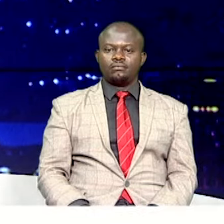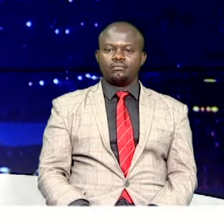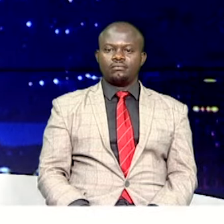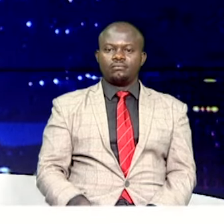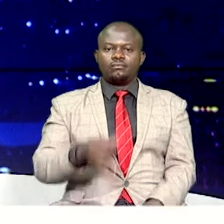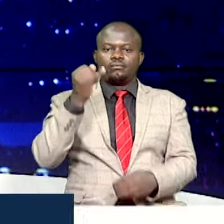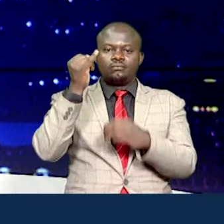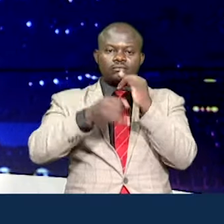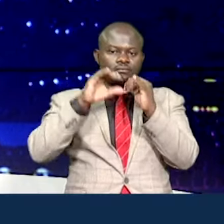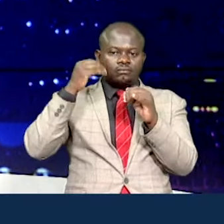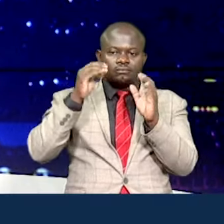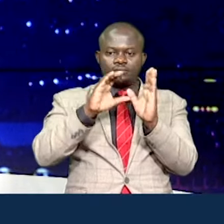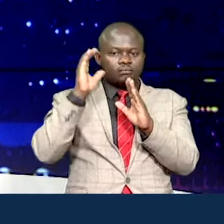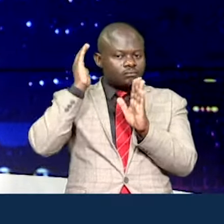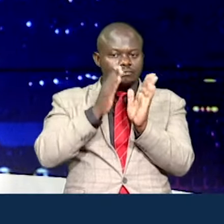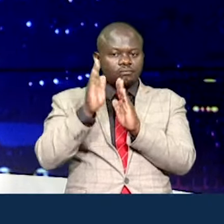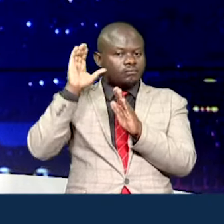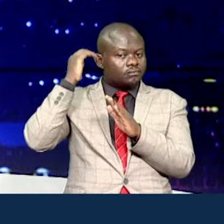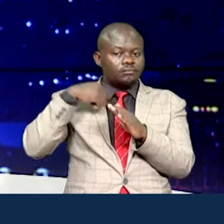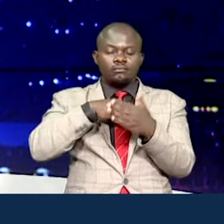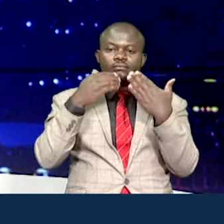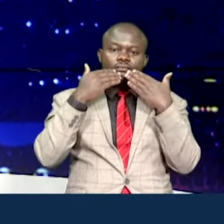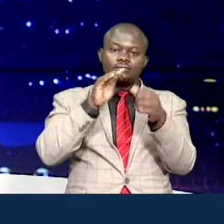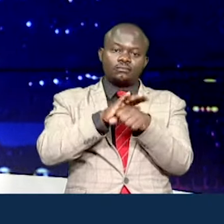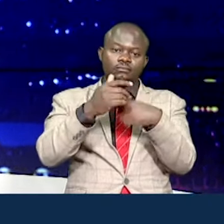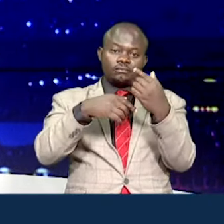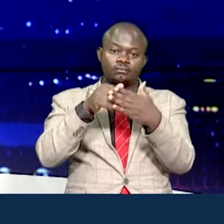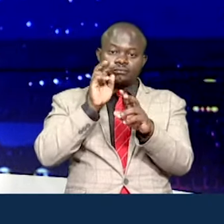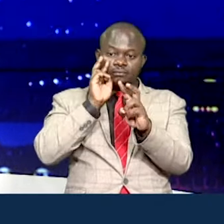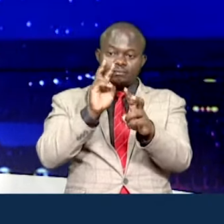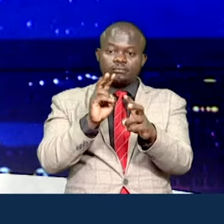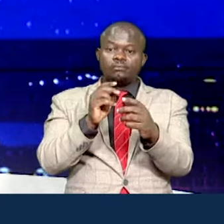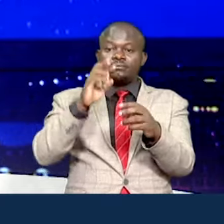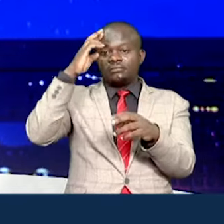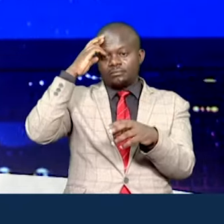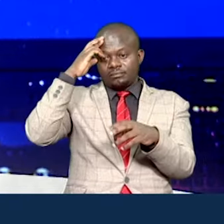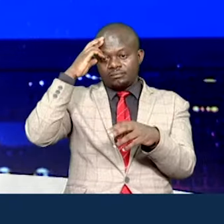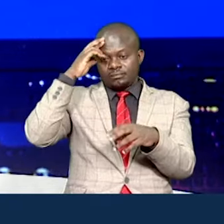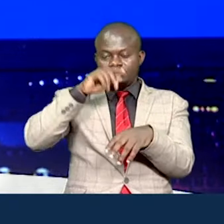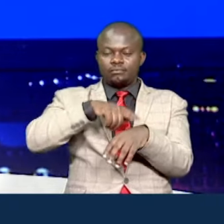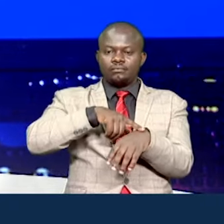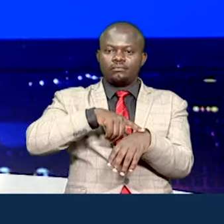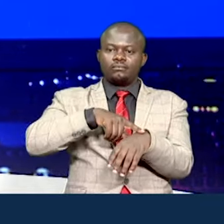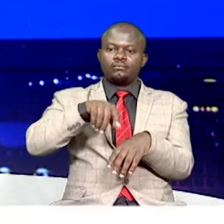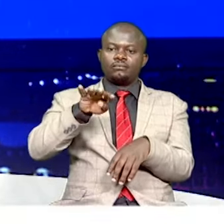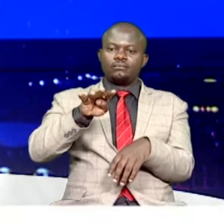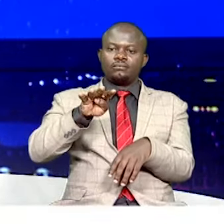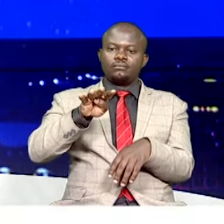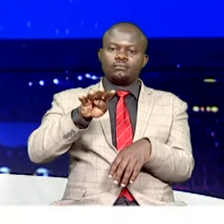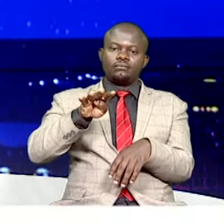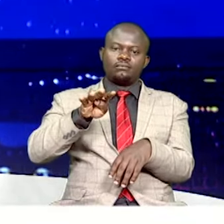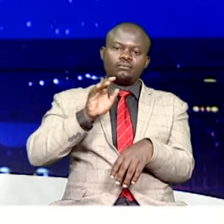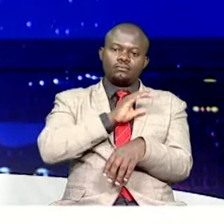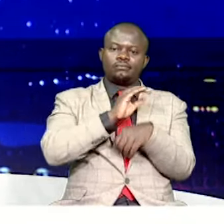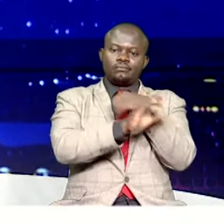Tugeze ku musozo w'iyi gahunda y'amakuru, tubashimira cyane kwa mwayakurikiye. Ariko reka tubibutse ko mu kanya ku isaha y'isayine Komisiyo